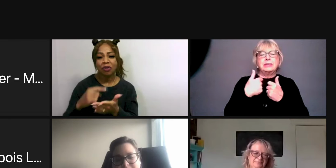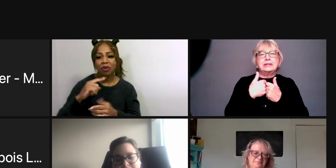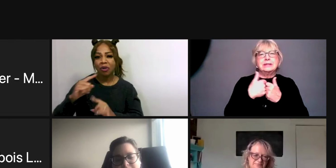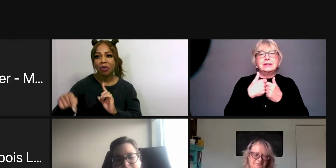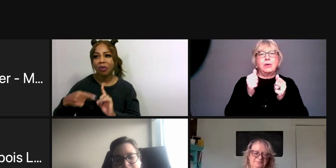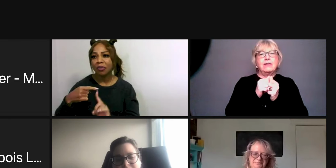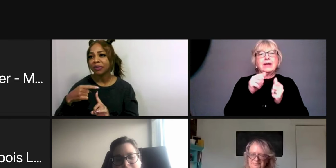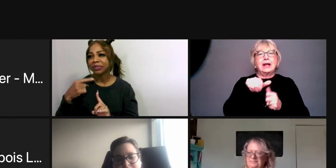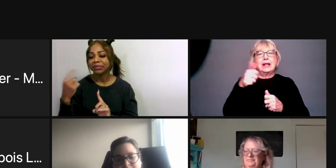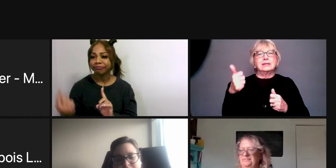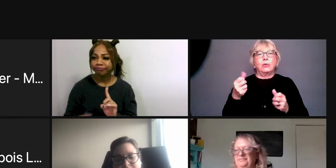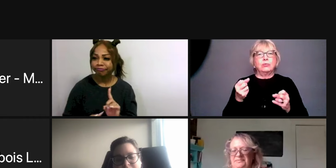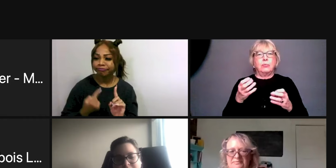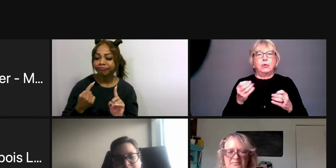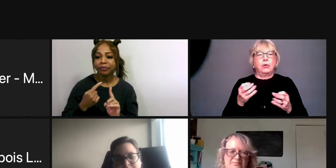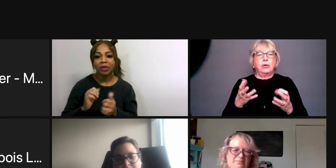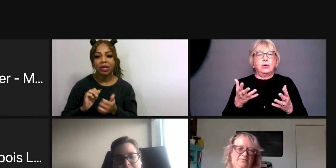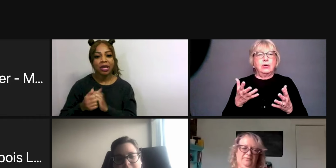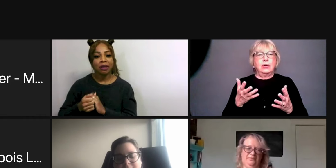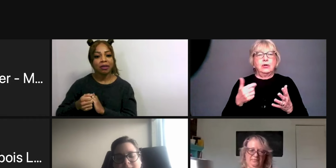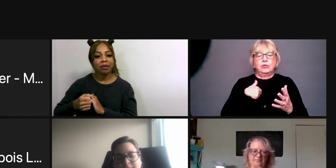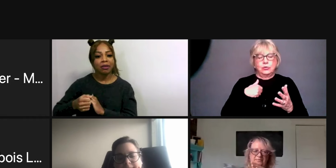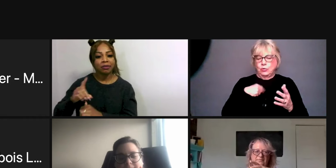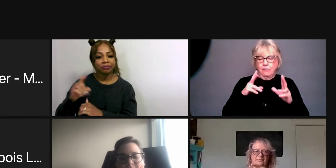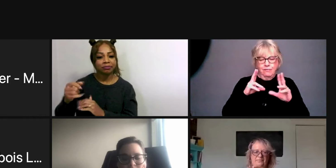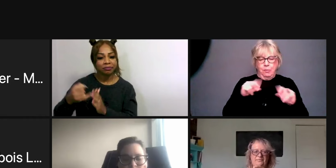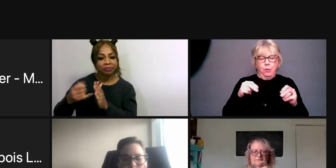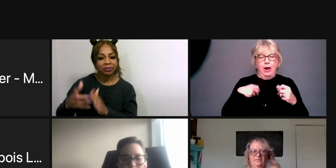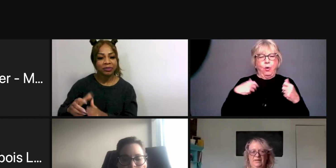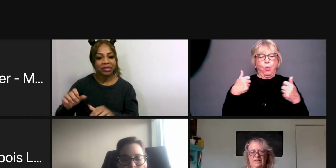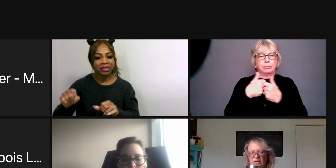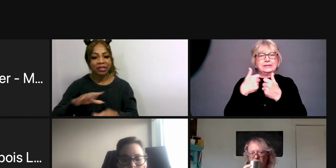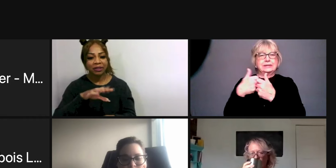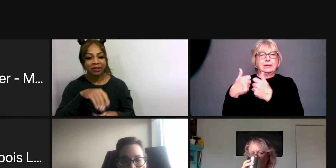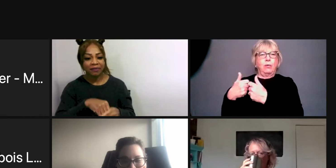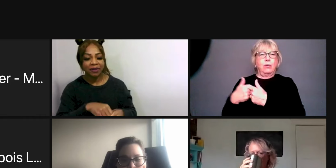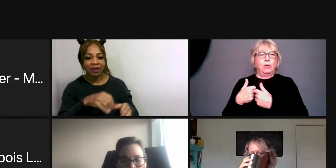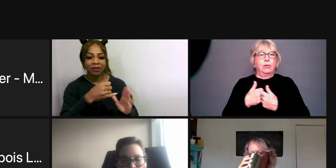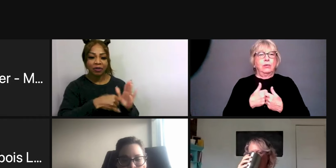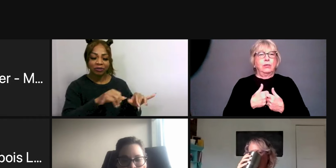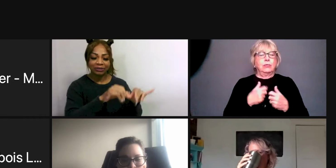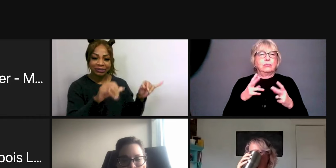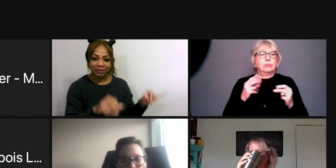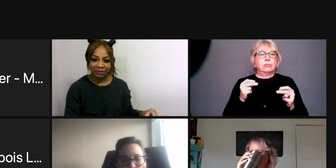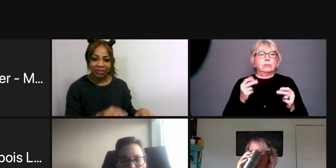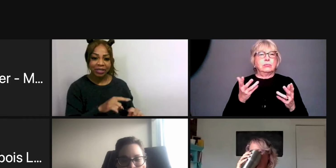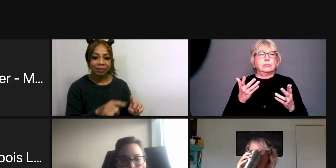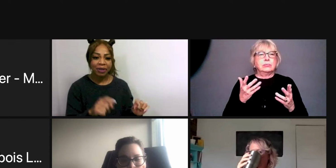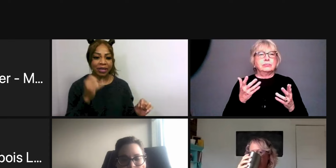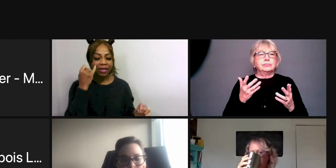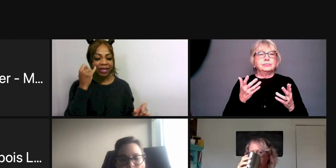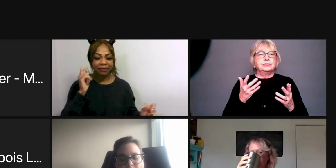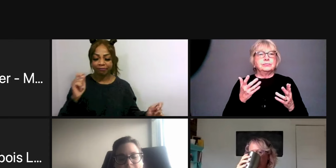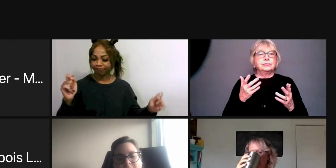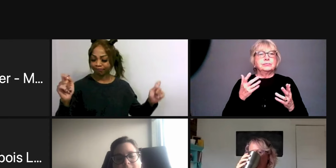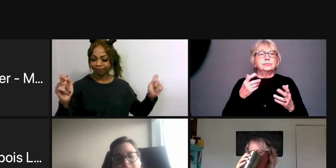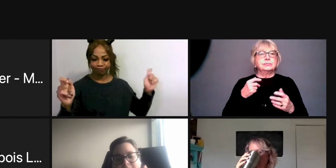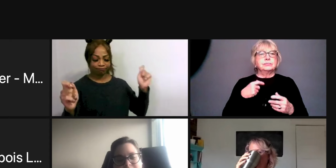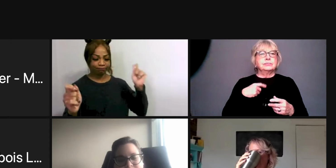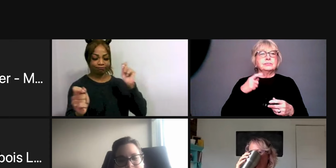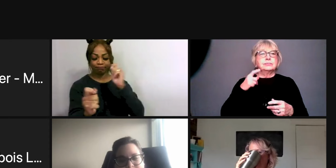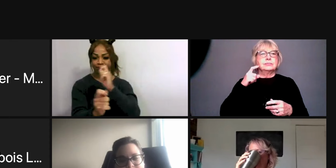autres à la source c qu'on ne veut pas être en compétition nécessairement et lorsque l'on